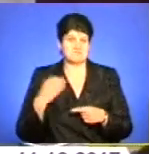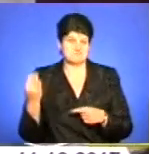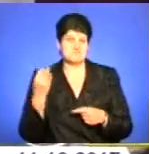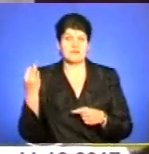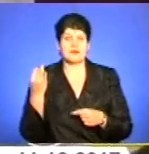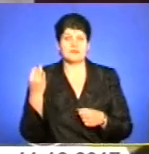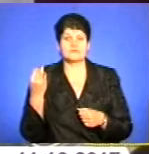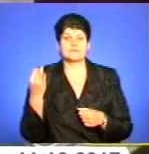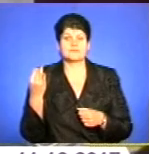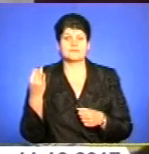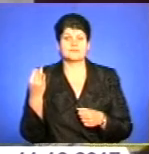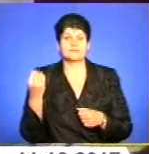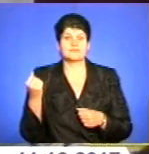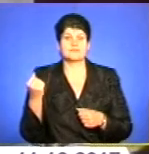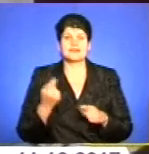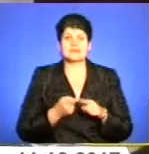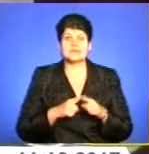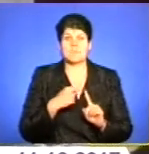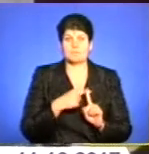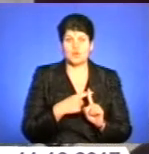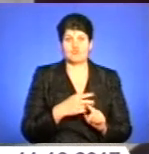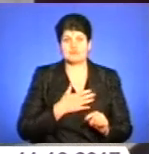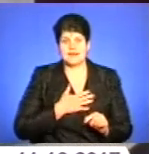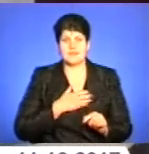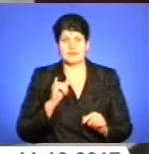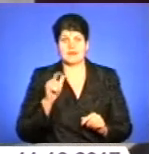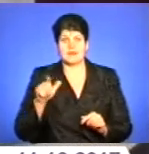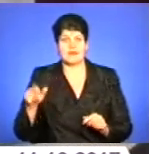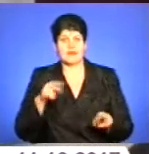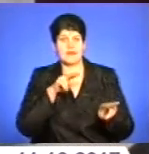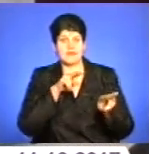і це плюс і нам, і глядачам, які нас